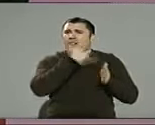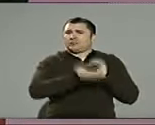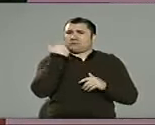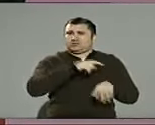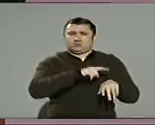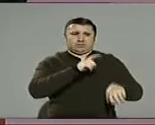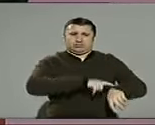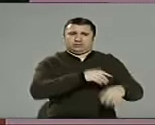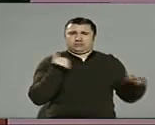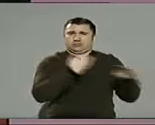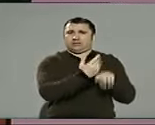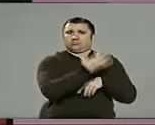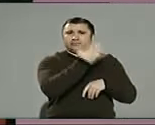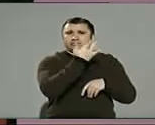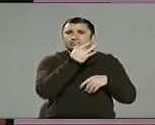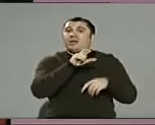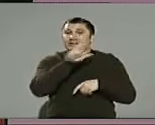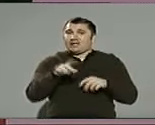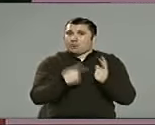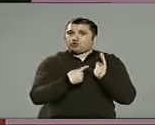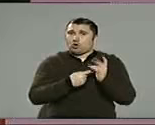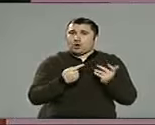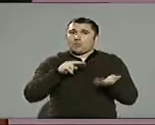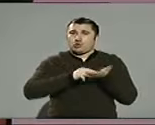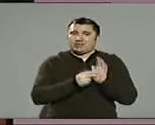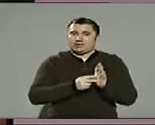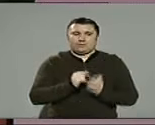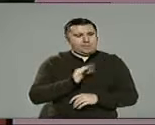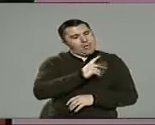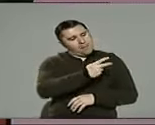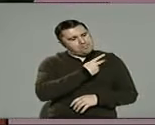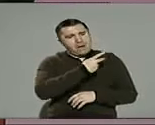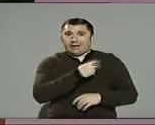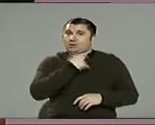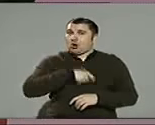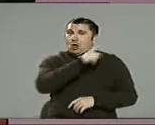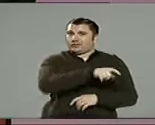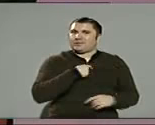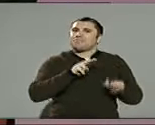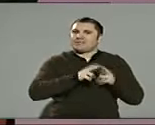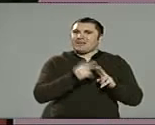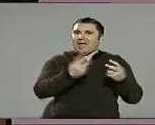unsere Position zur Steuerpolitik. Und weil wir beide, Herr Hund, Mitglied in einem Verein sind, leider nicht in der SPD,